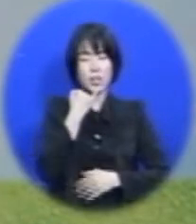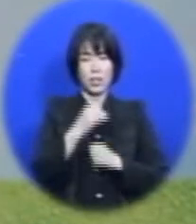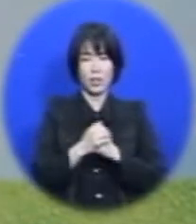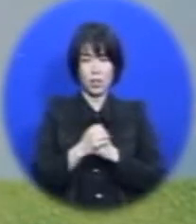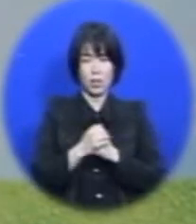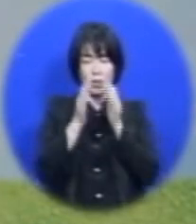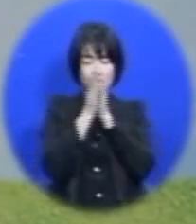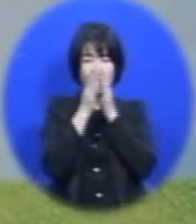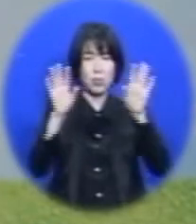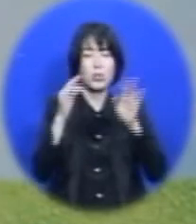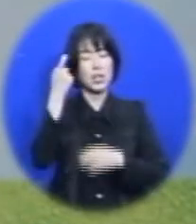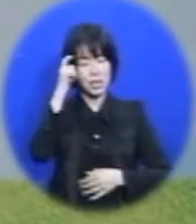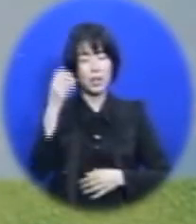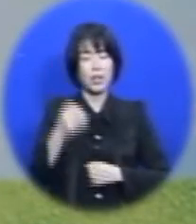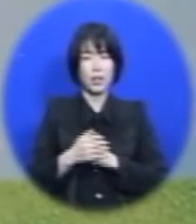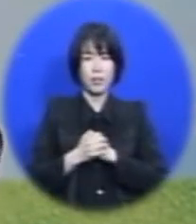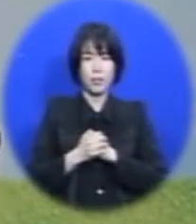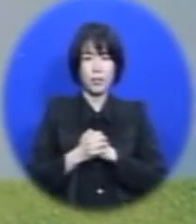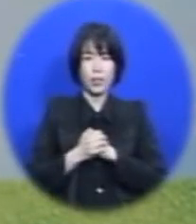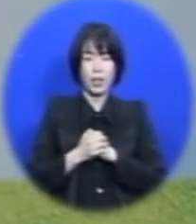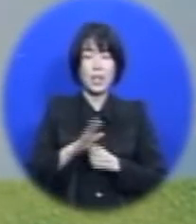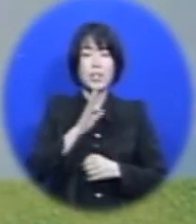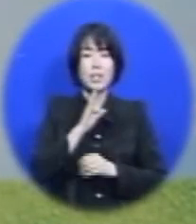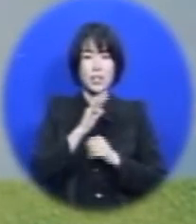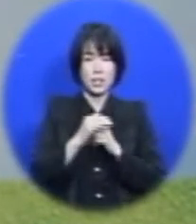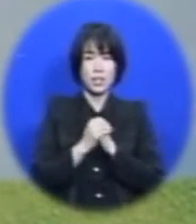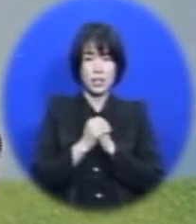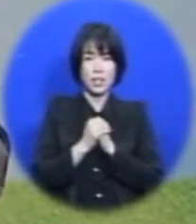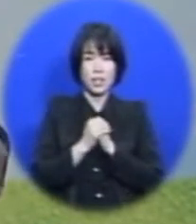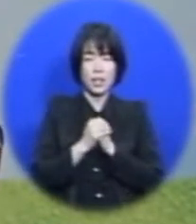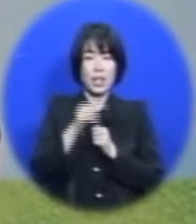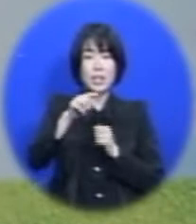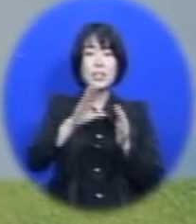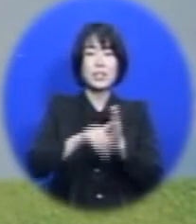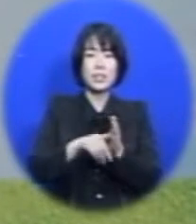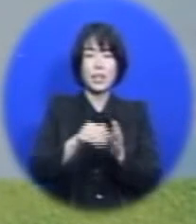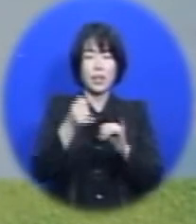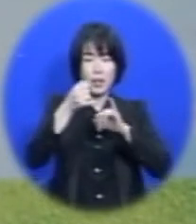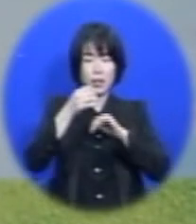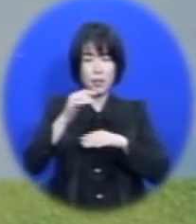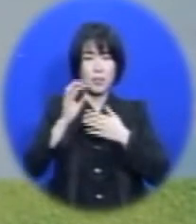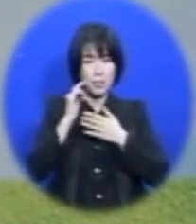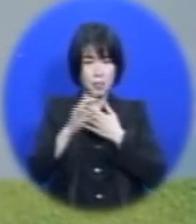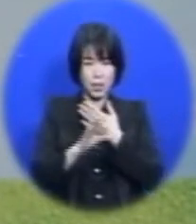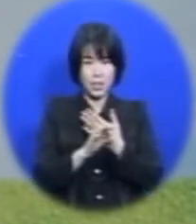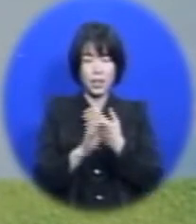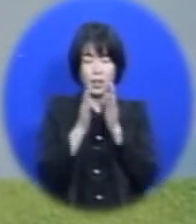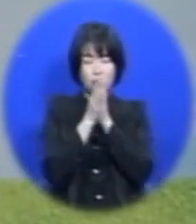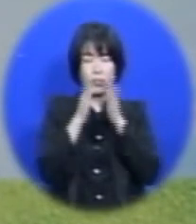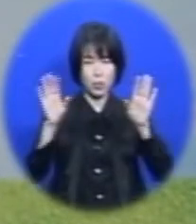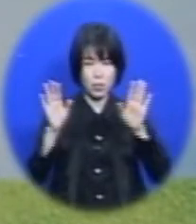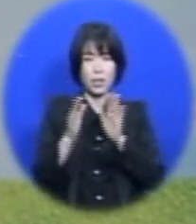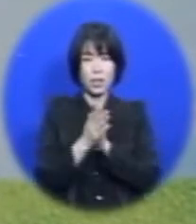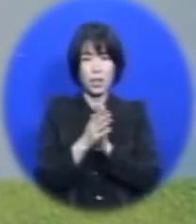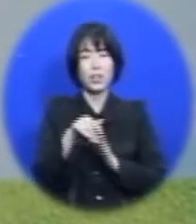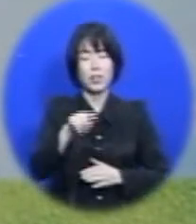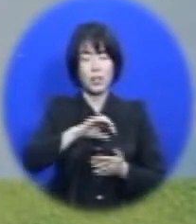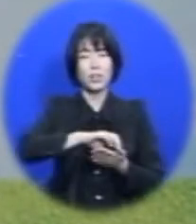모세는 그렇게 생각한 거예요. 사실 그때 만약에 모세가 하나님 뭐